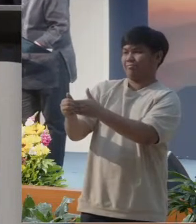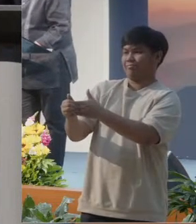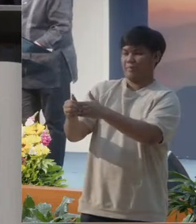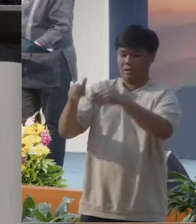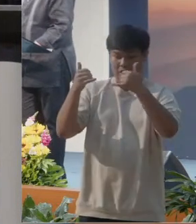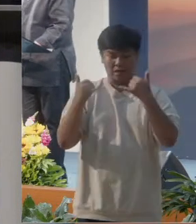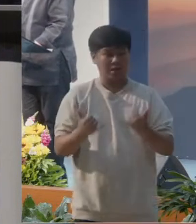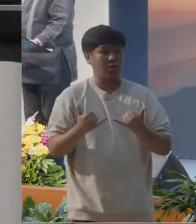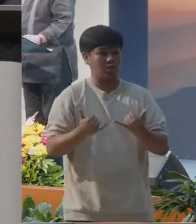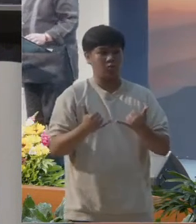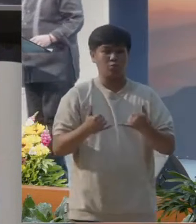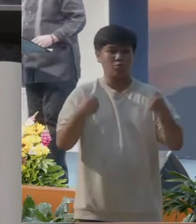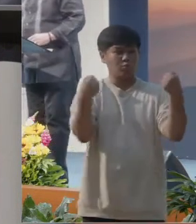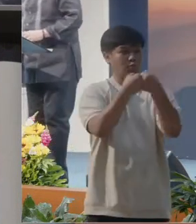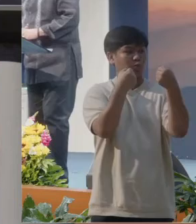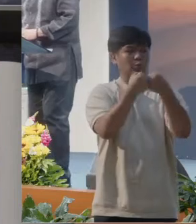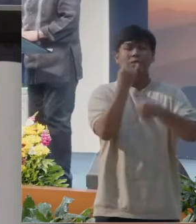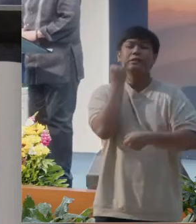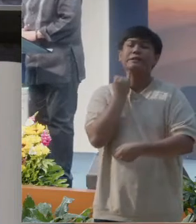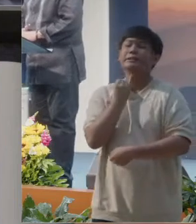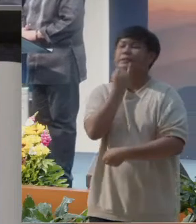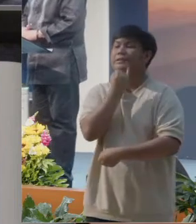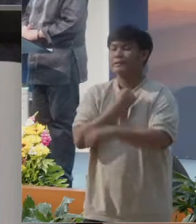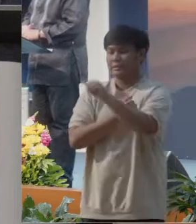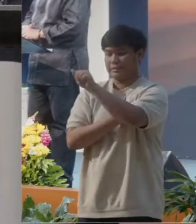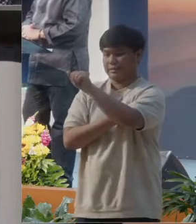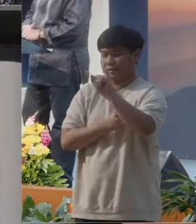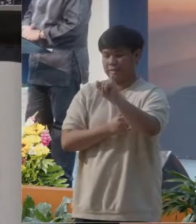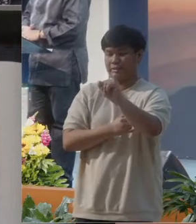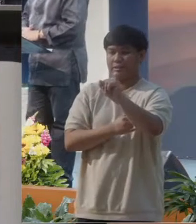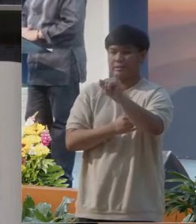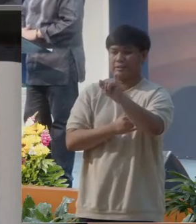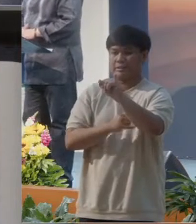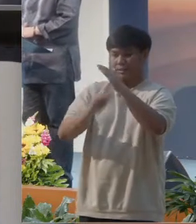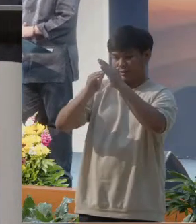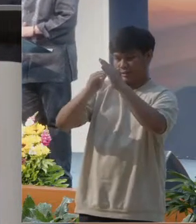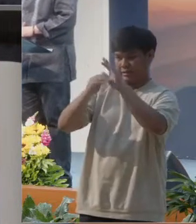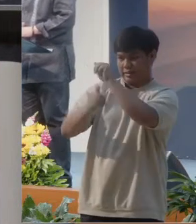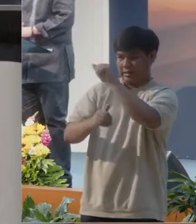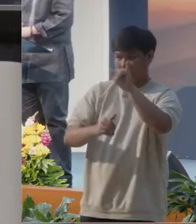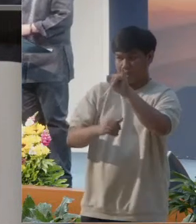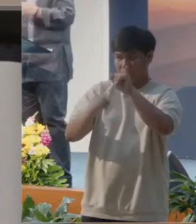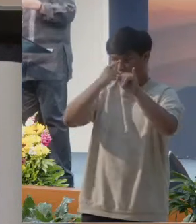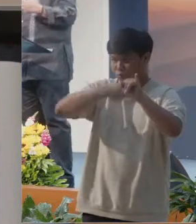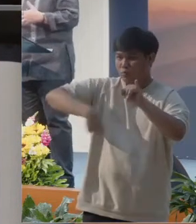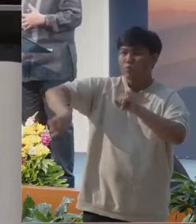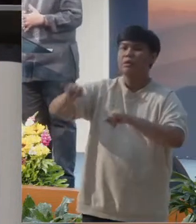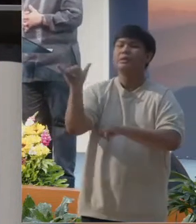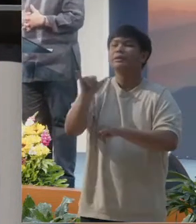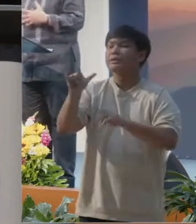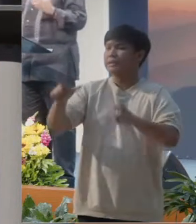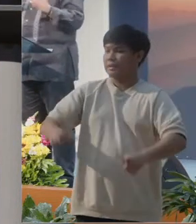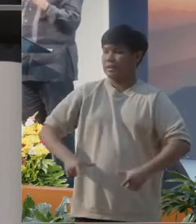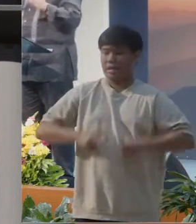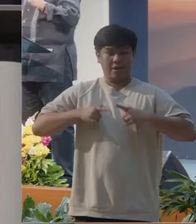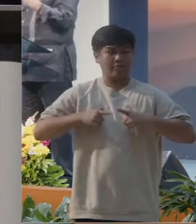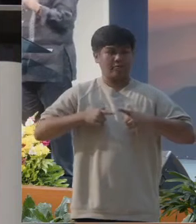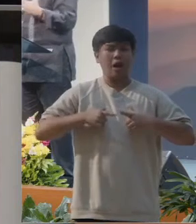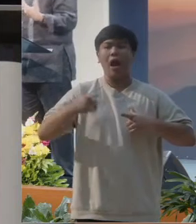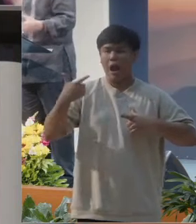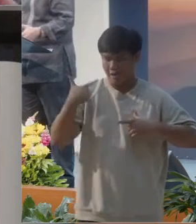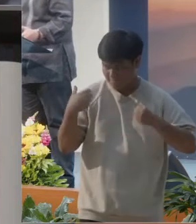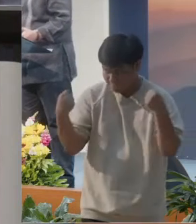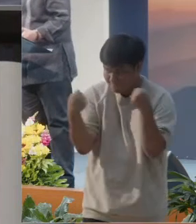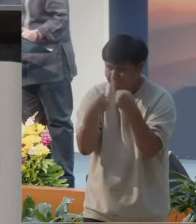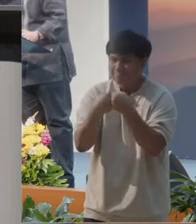Katulad ng mga laban ng Israel sa Ai, ay madalas natin pong matatagpuan na sa ating mga sarili, nagtutunggali rin